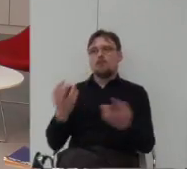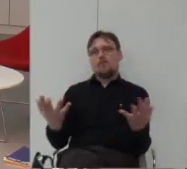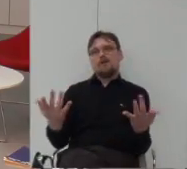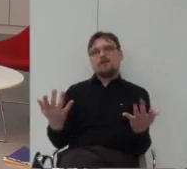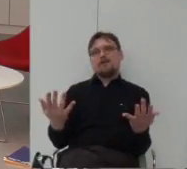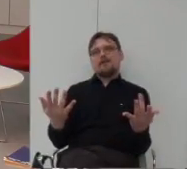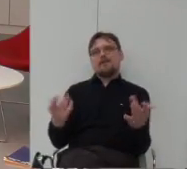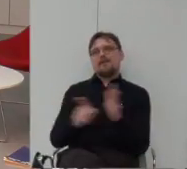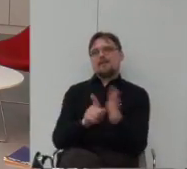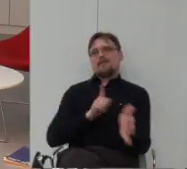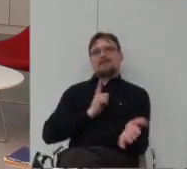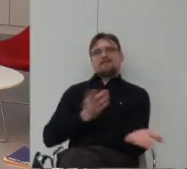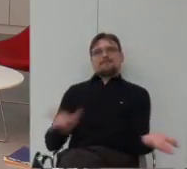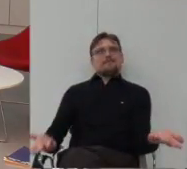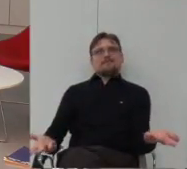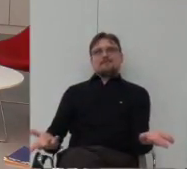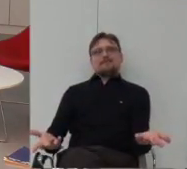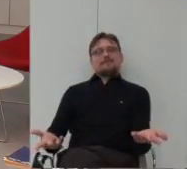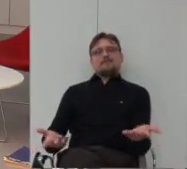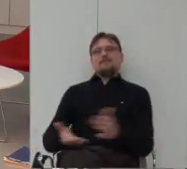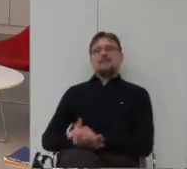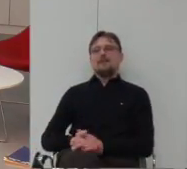nawet dla mnie.